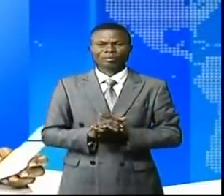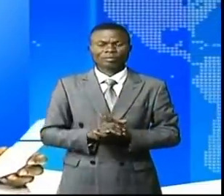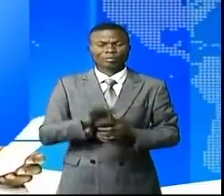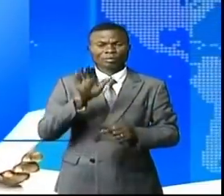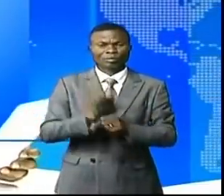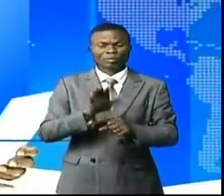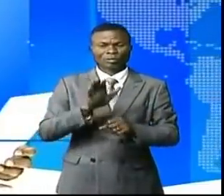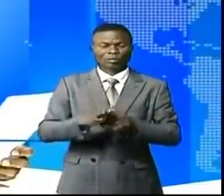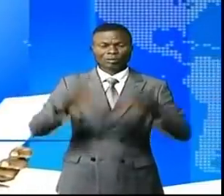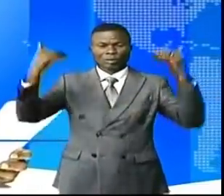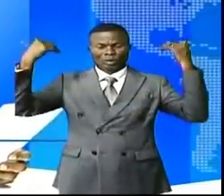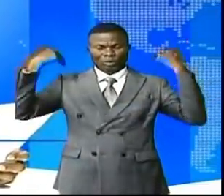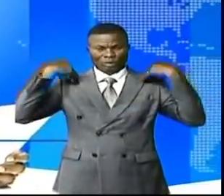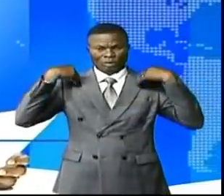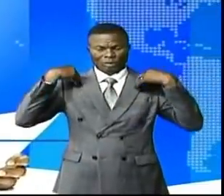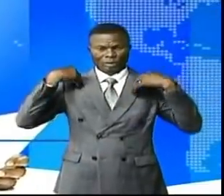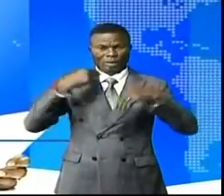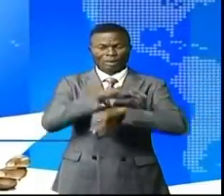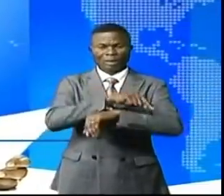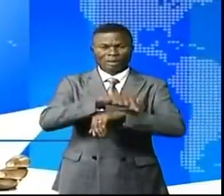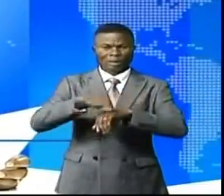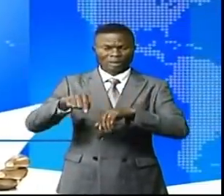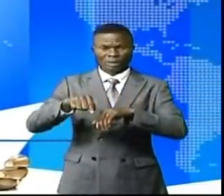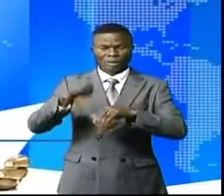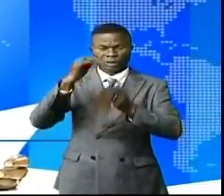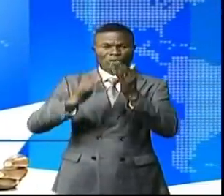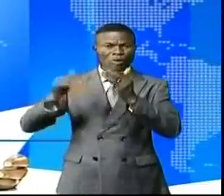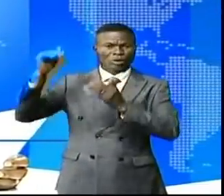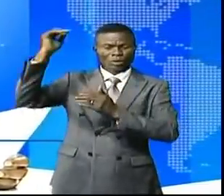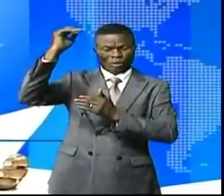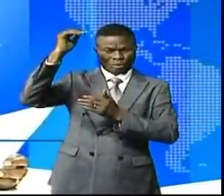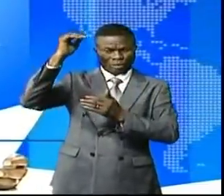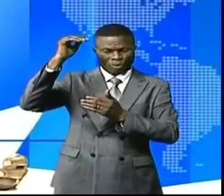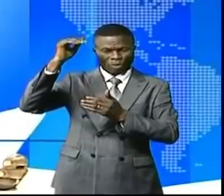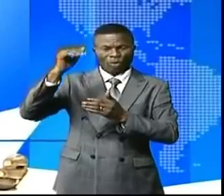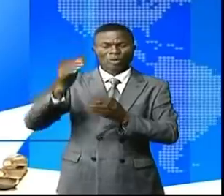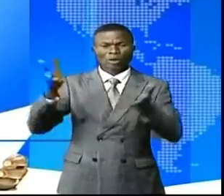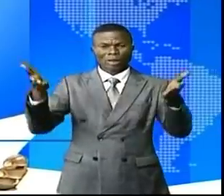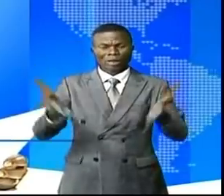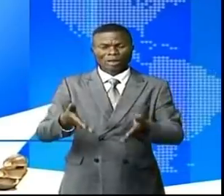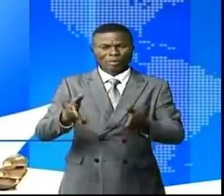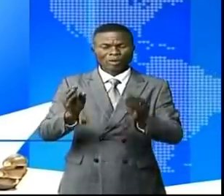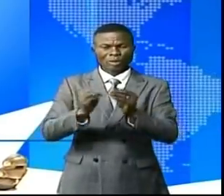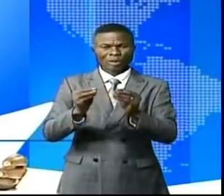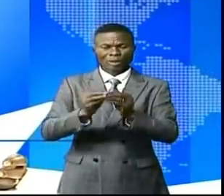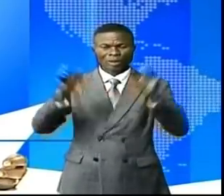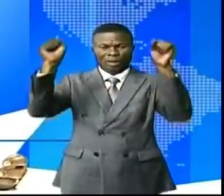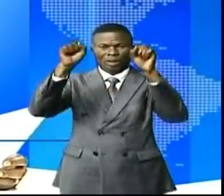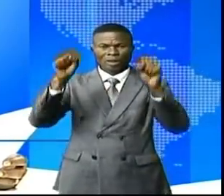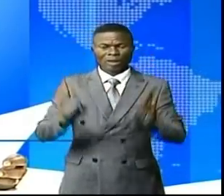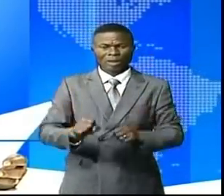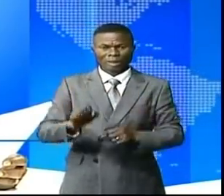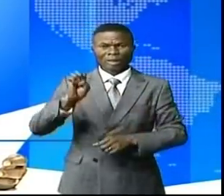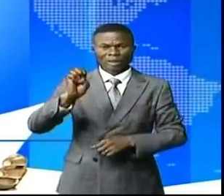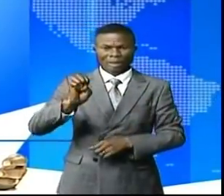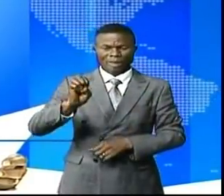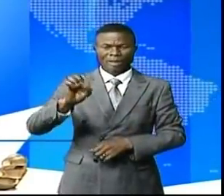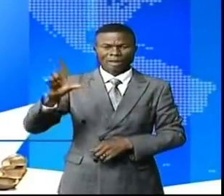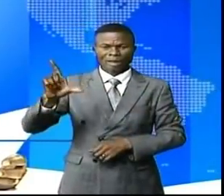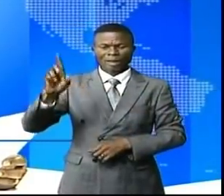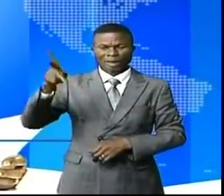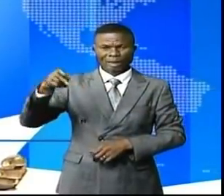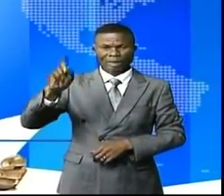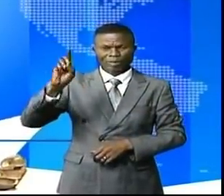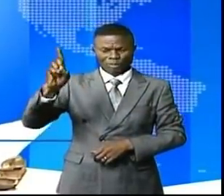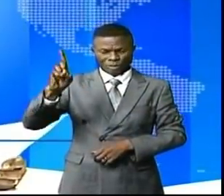Plusieurs cadres de différents instituts supérieurs étaient à l'ouverture de l'atelier sur le système LMD tenu à l'Institut supérieur